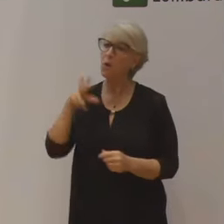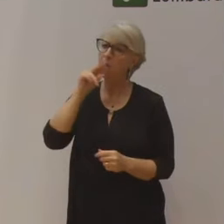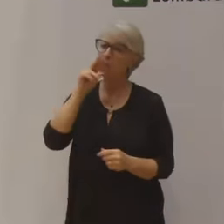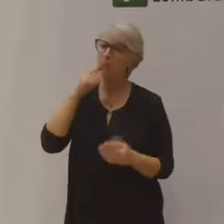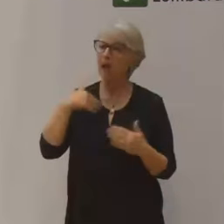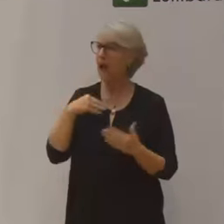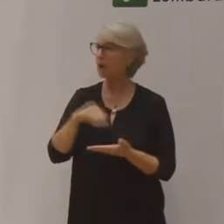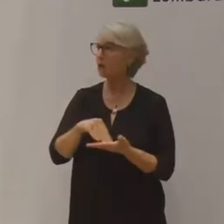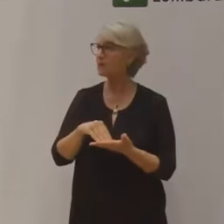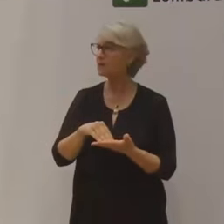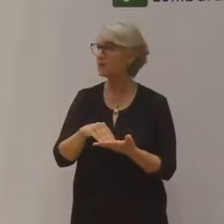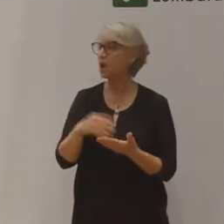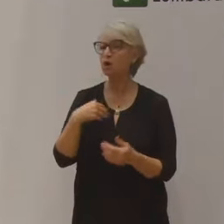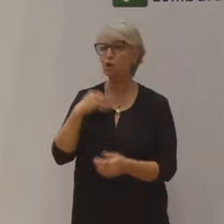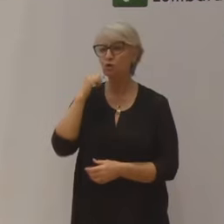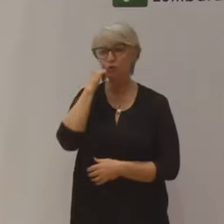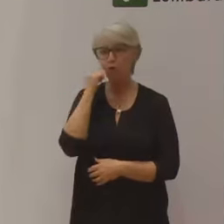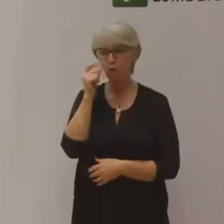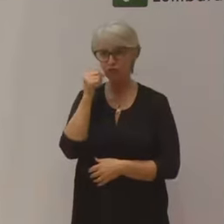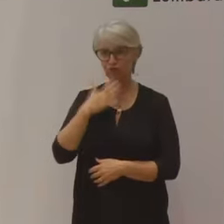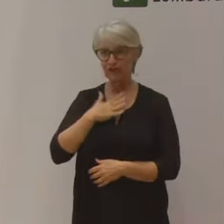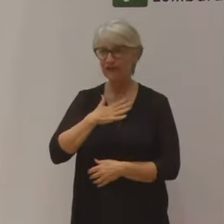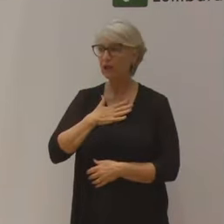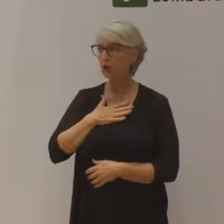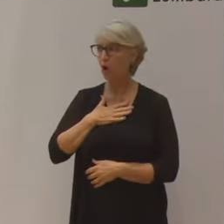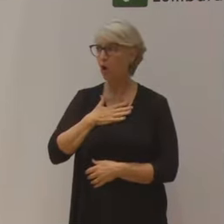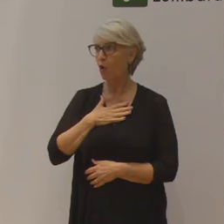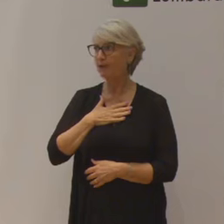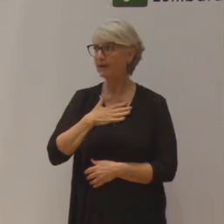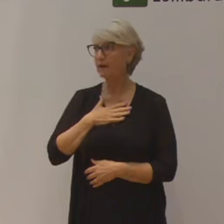Va bene. Sì.